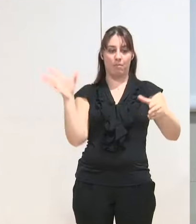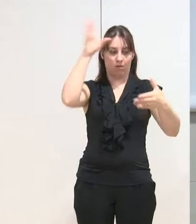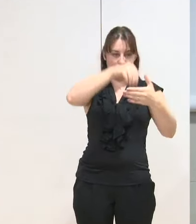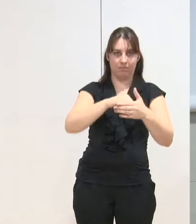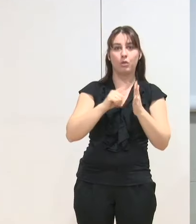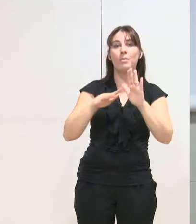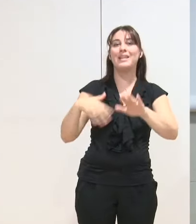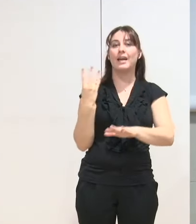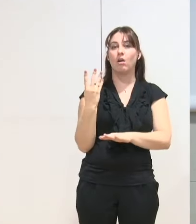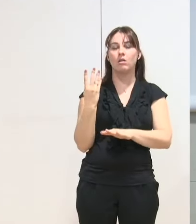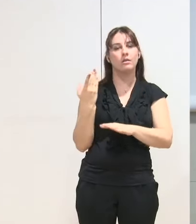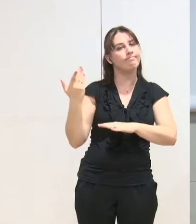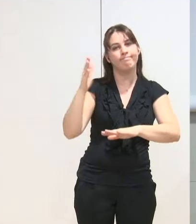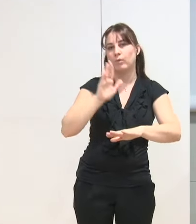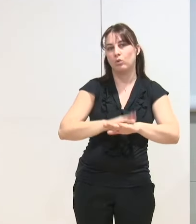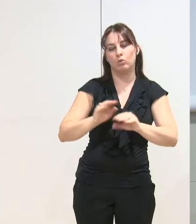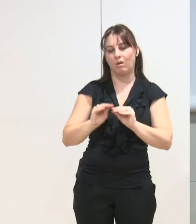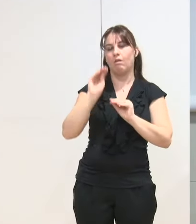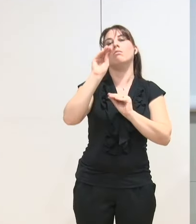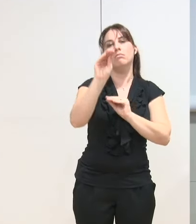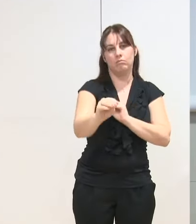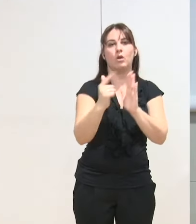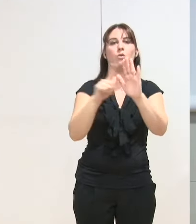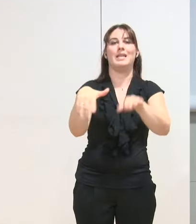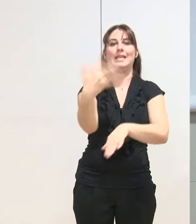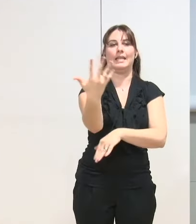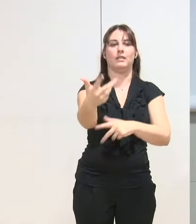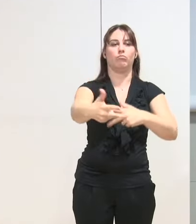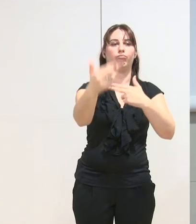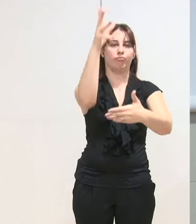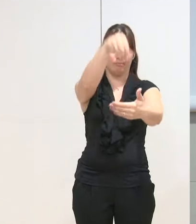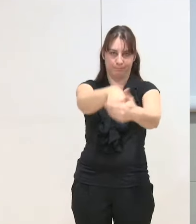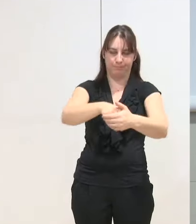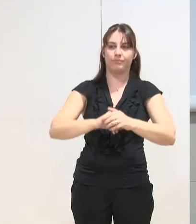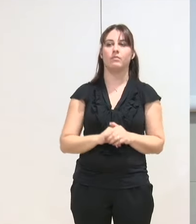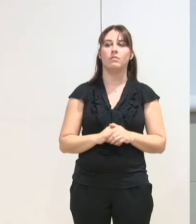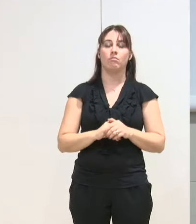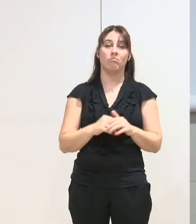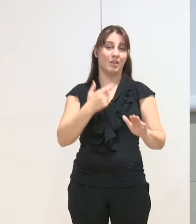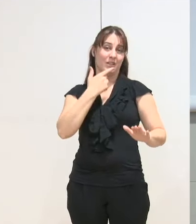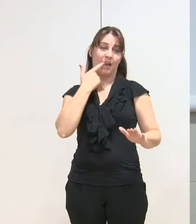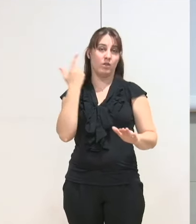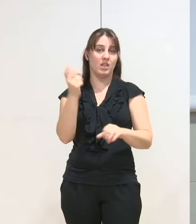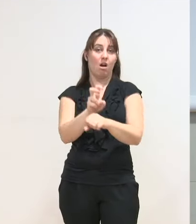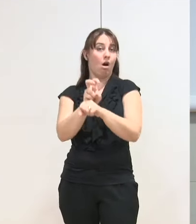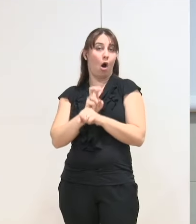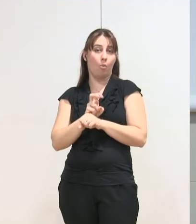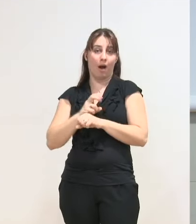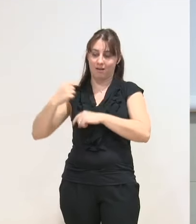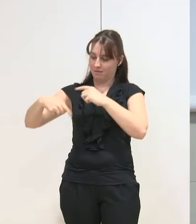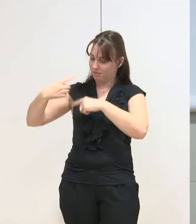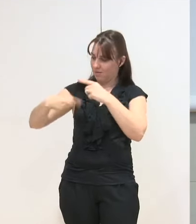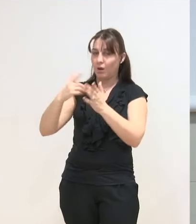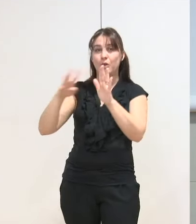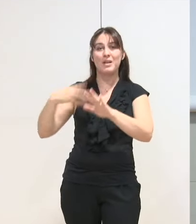2014 mais qui finalement ne le sera que sur l'exercice 2015 par conséquent la mobilisation de l'emprunt mise en œuvre durant l'année